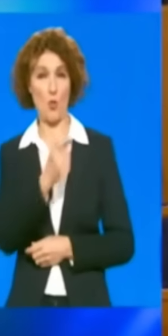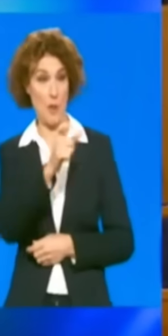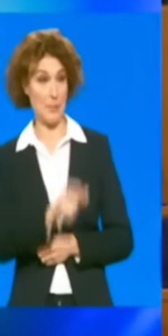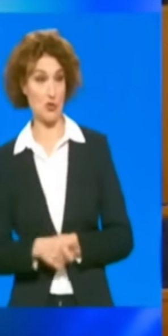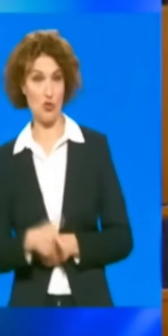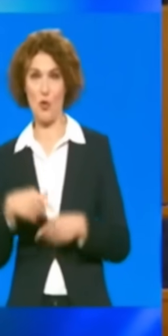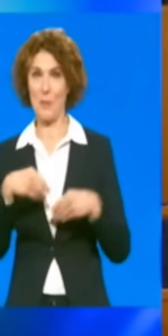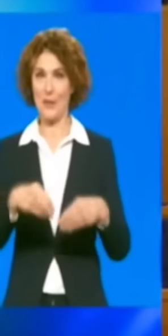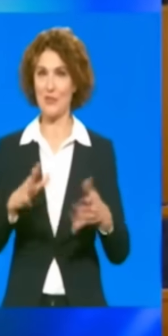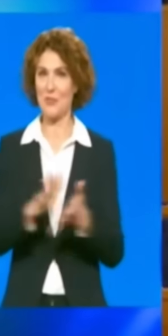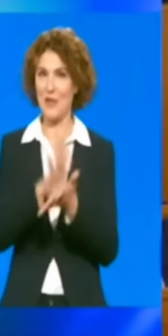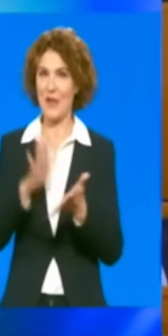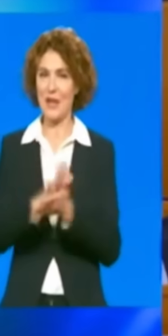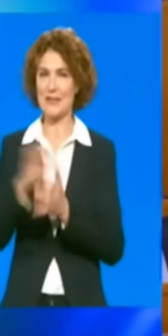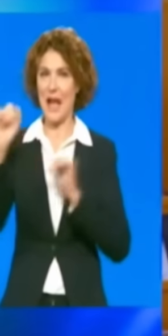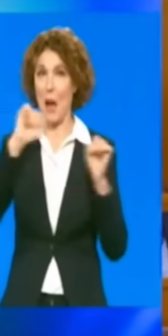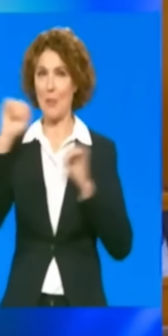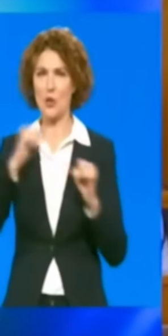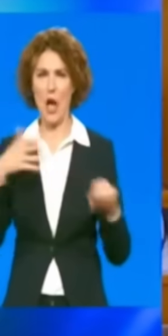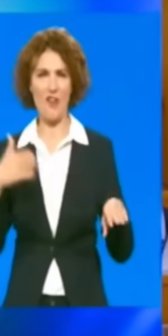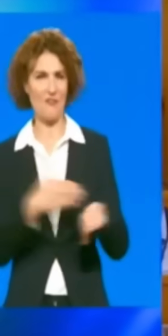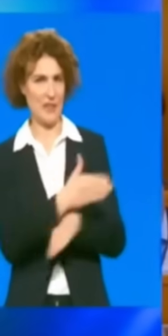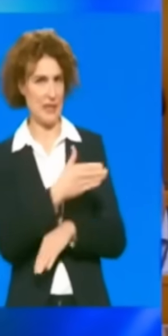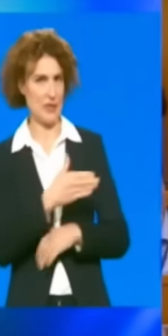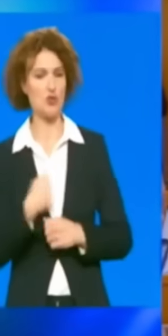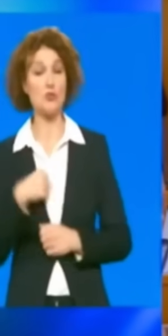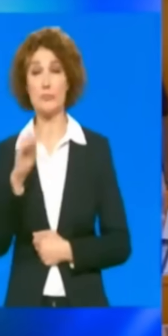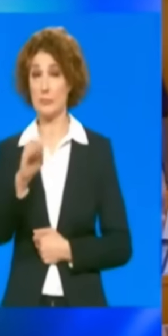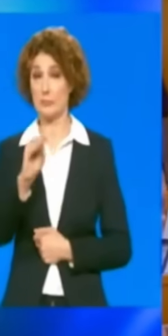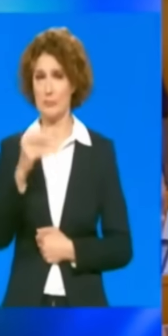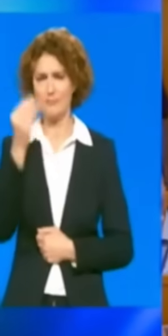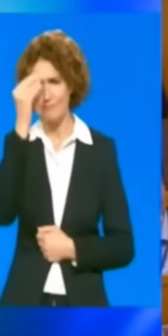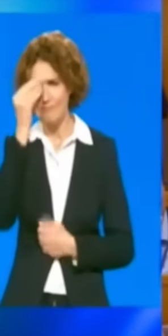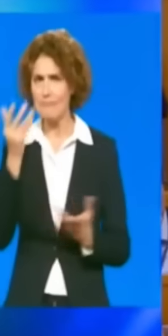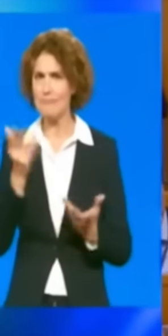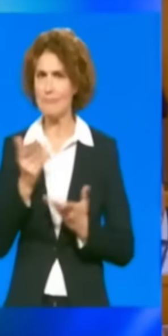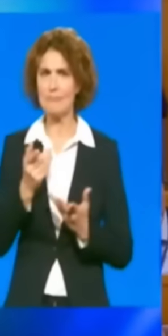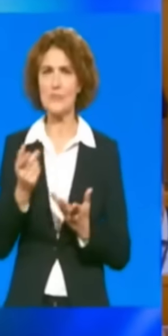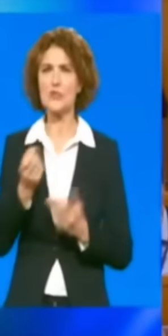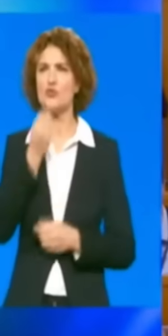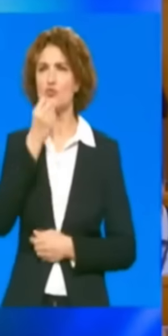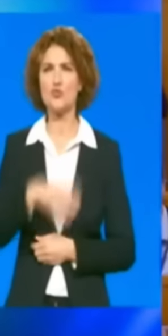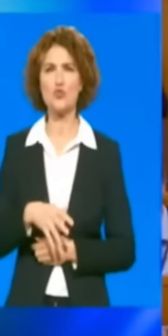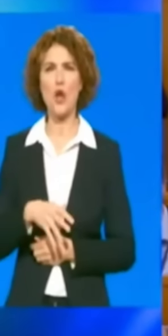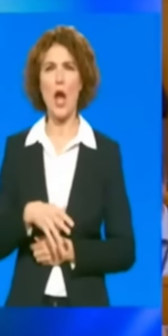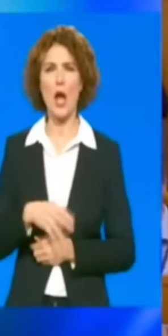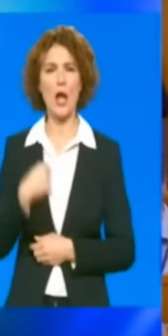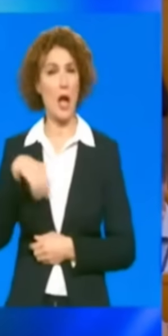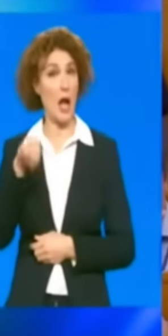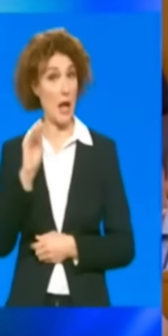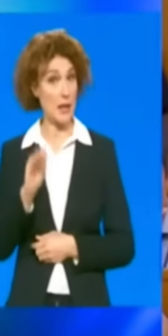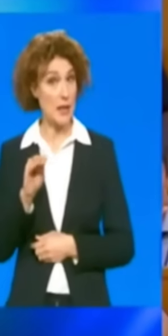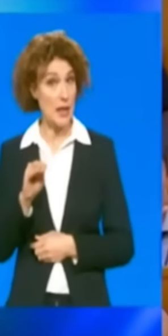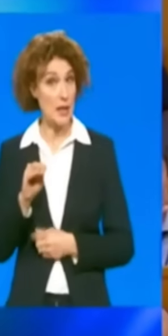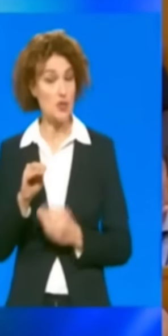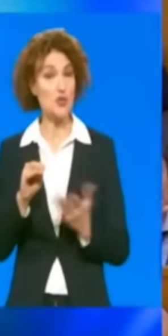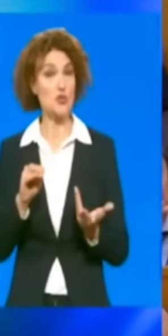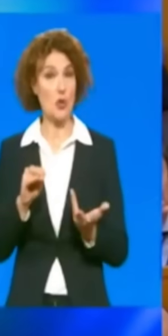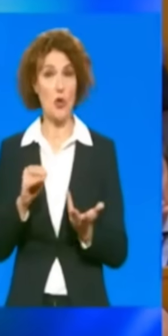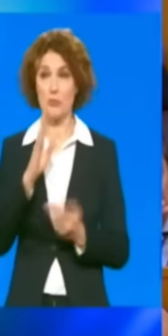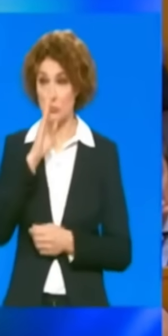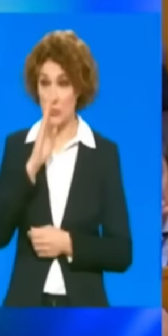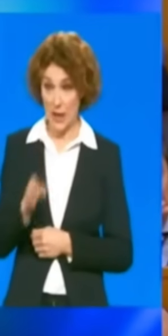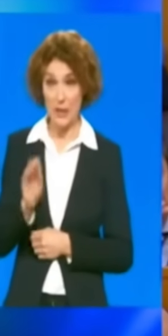partecipava a una festa di Capodanno le chiedo innanzitutto che idea si è fatta di quella vicenda si è anche chiesto direttamente conto di questa storia